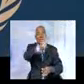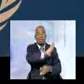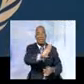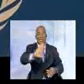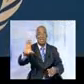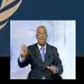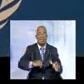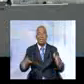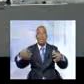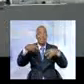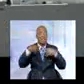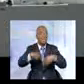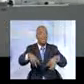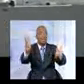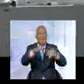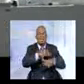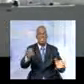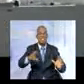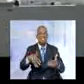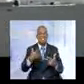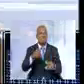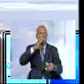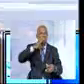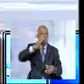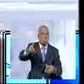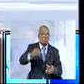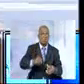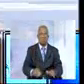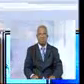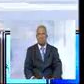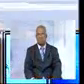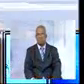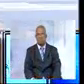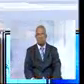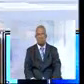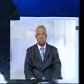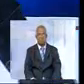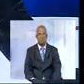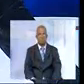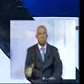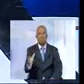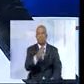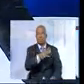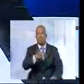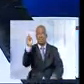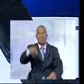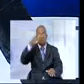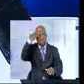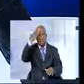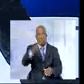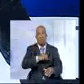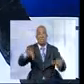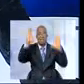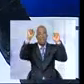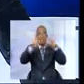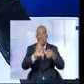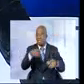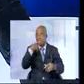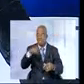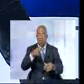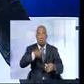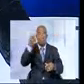le commerce illicite des produits du tabac. Et sachez qu'à l'image des chefs d'État ou de gouvernement qui ont pris la parole